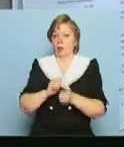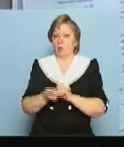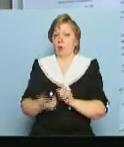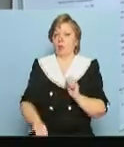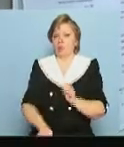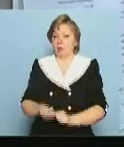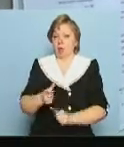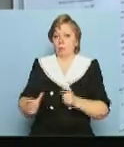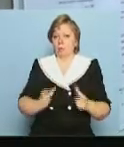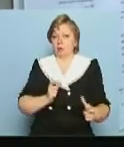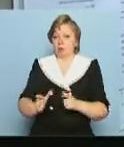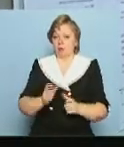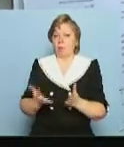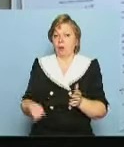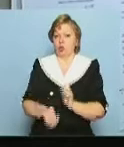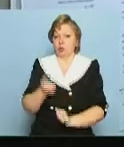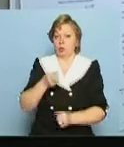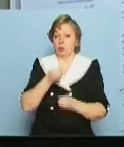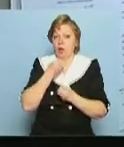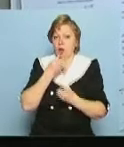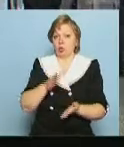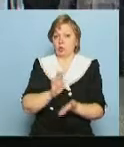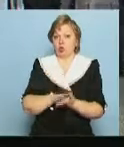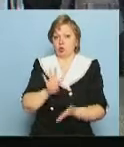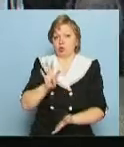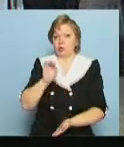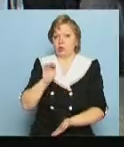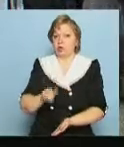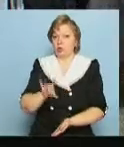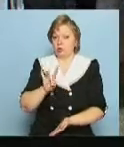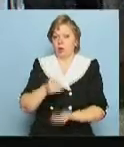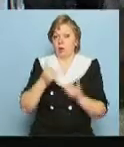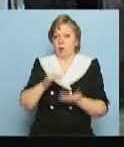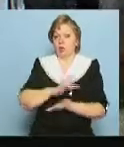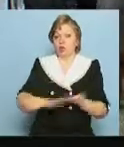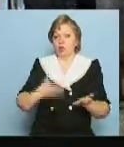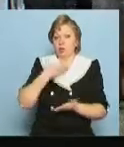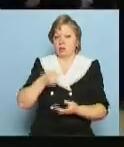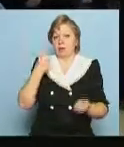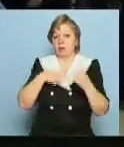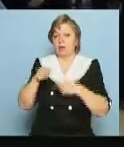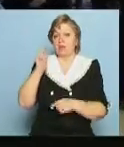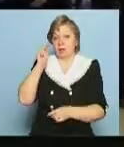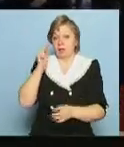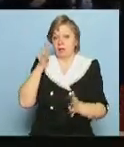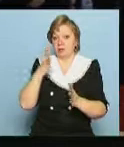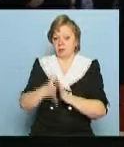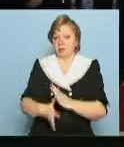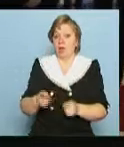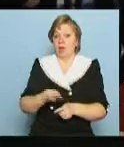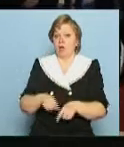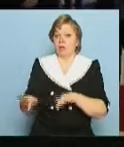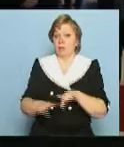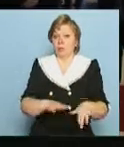что. Победители конкурса получат солидные гранты по 400 тысяч рублей для продолжения своих исследований. Данное мероприятие очень важно